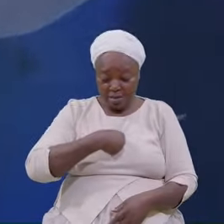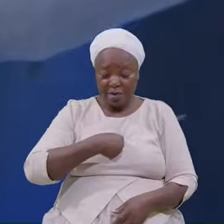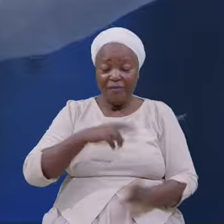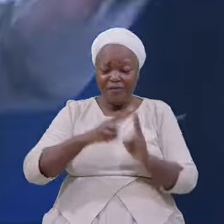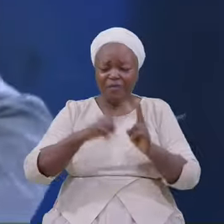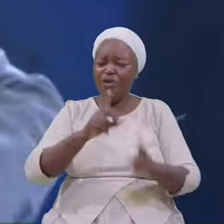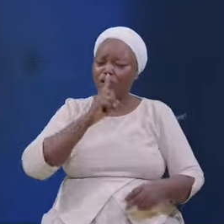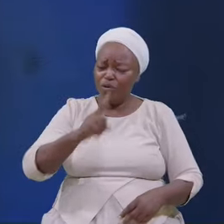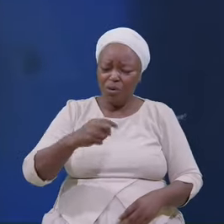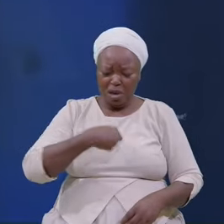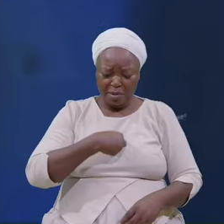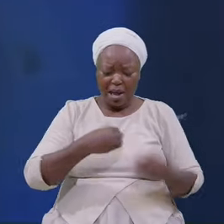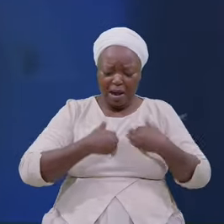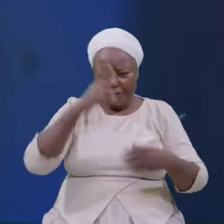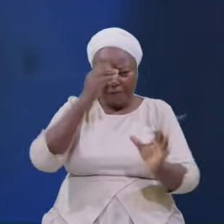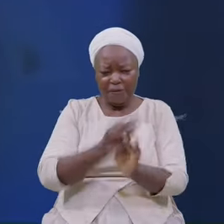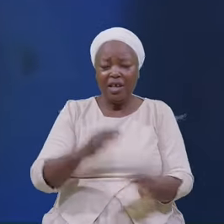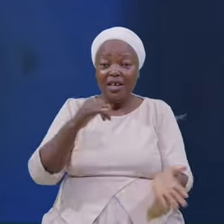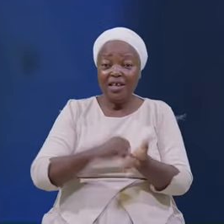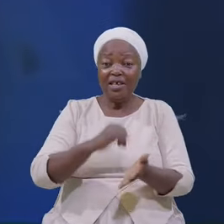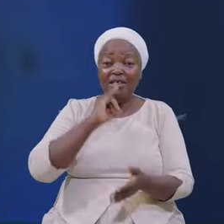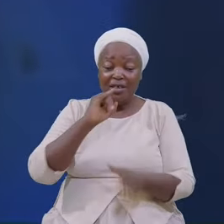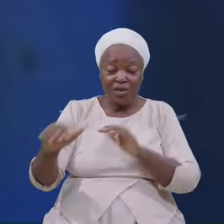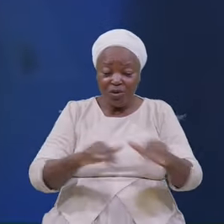Je suis sûr. J'ai la foi.